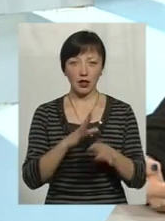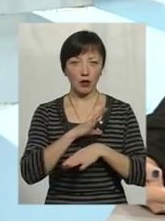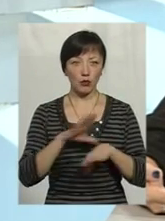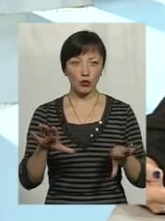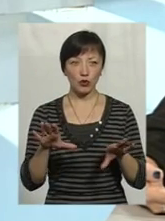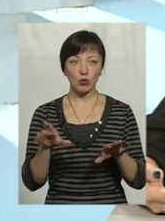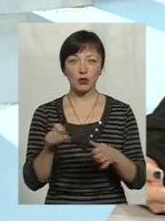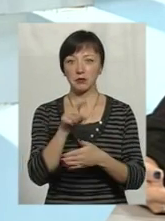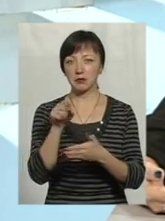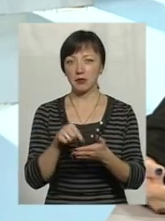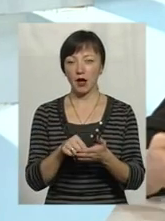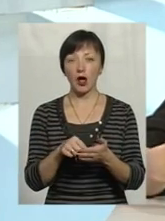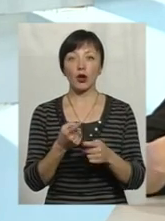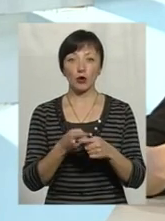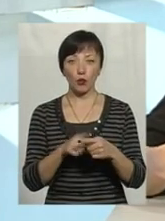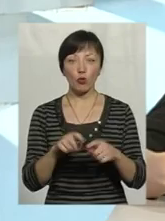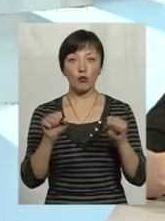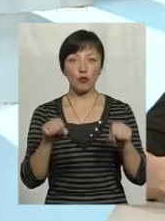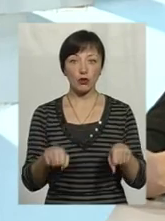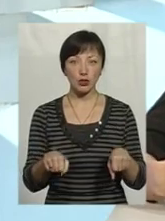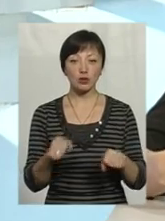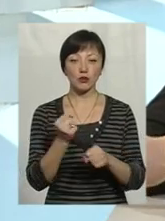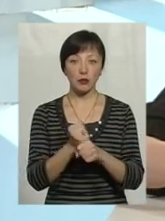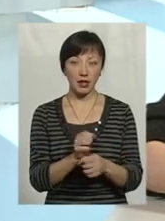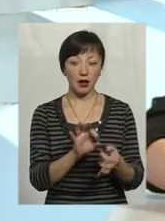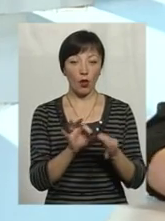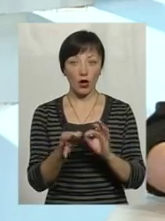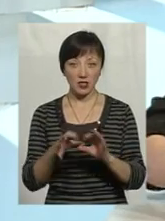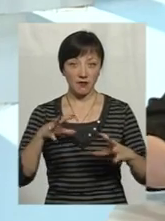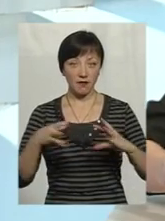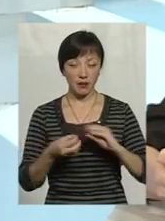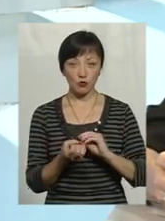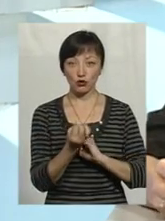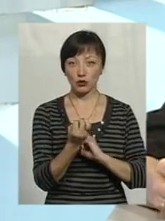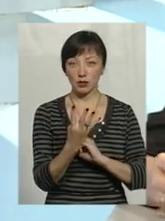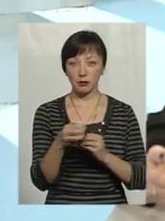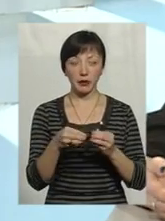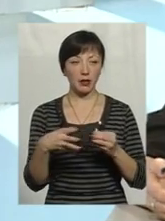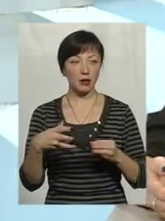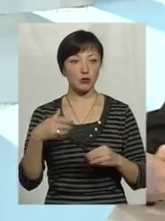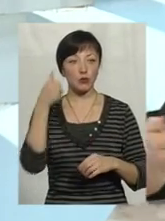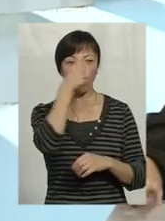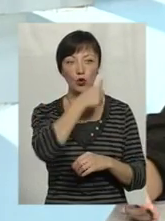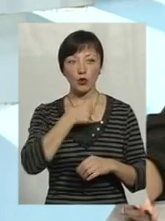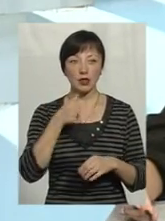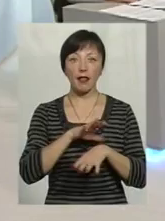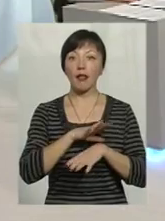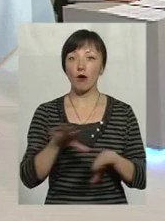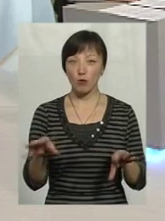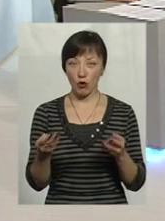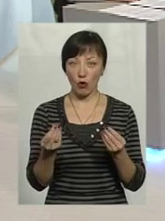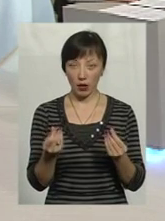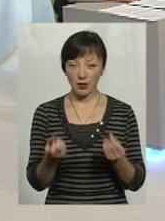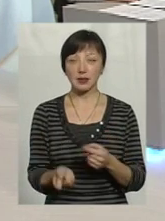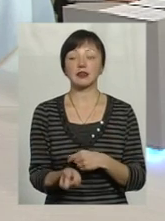ми не ставили запитання. Тому можна зробити логічний висновок, що в 14-му і в 15-му навіть році її не було.